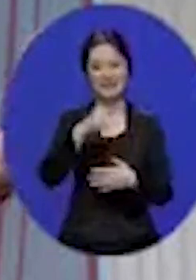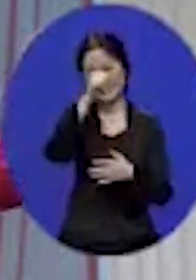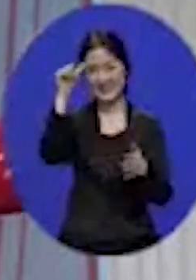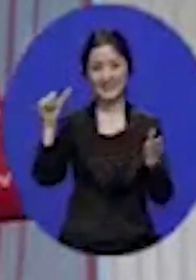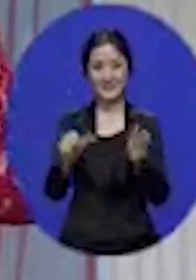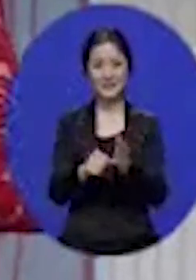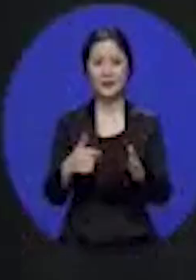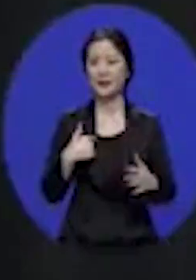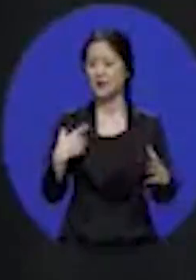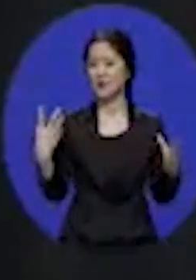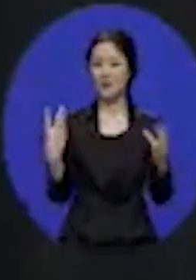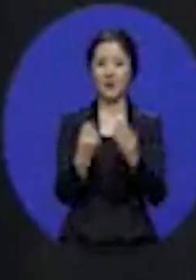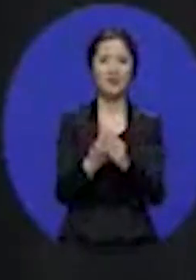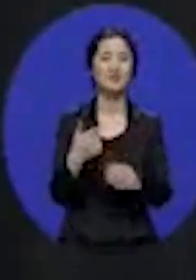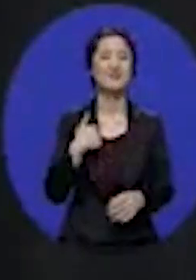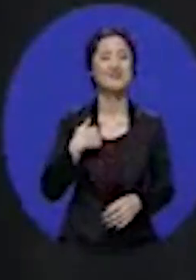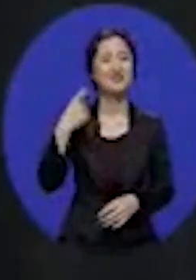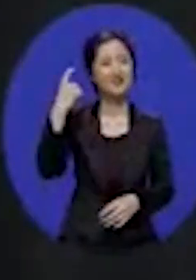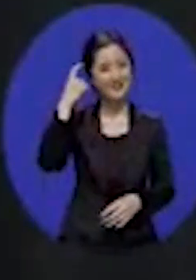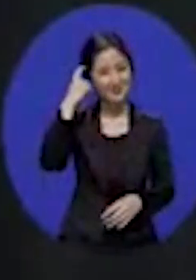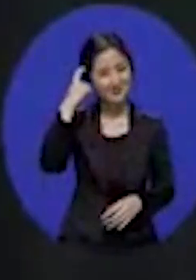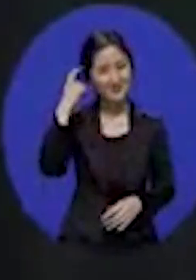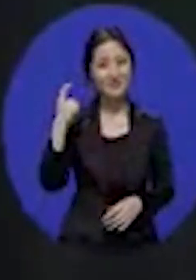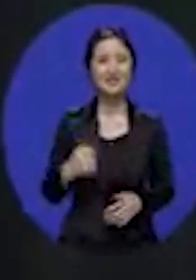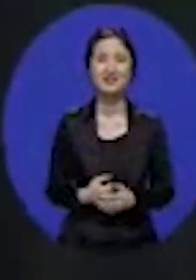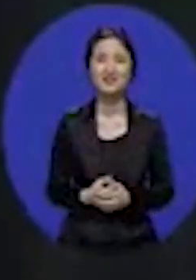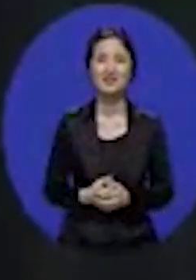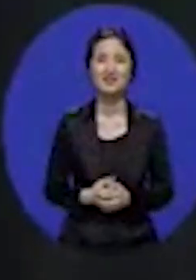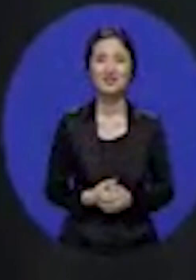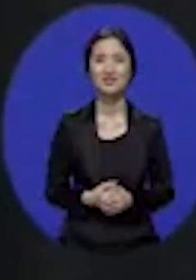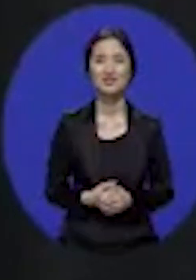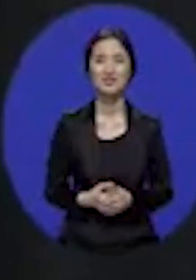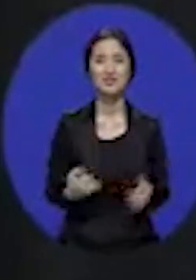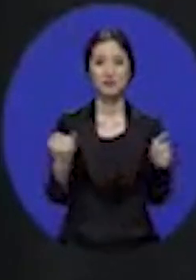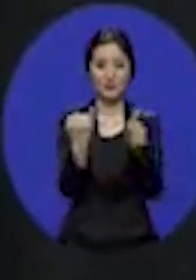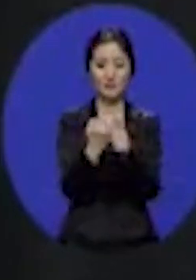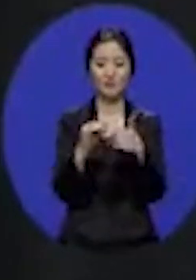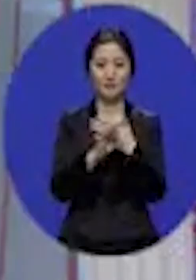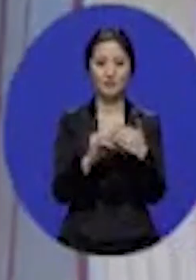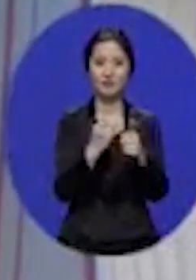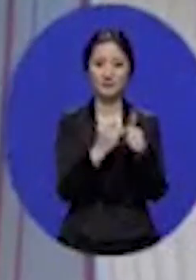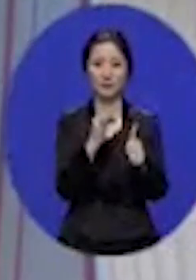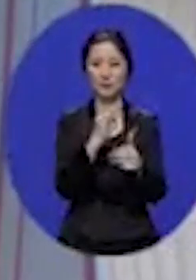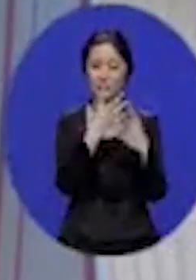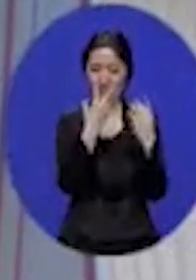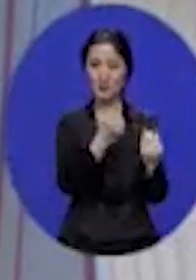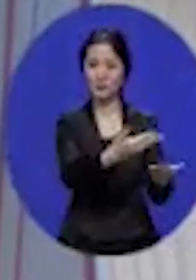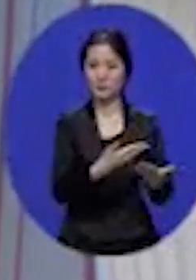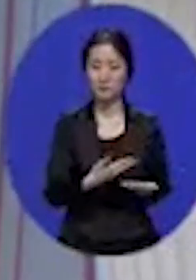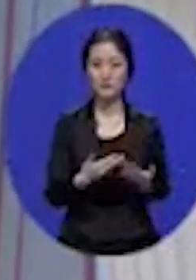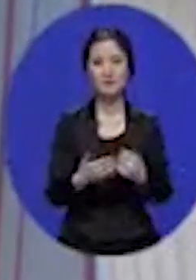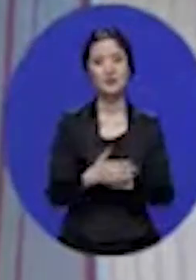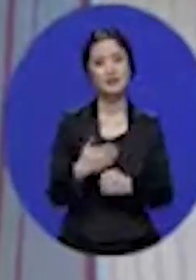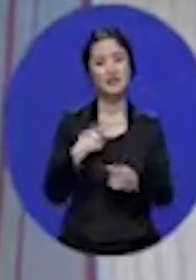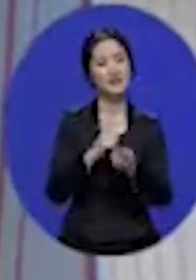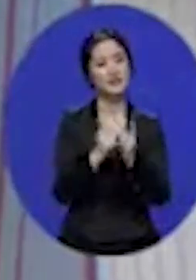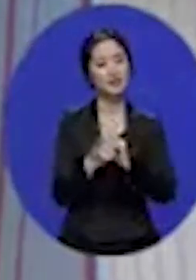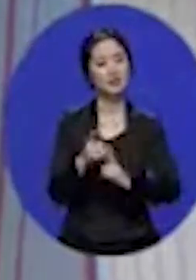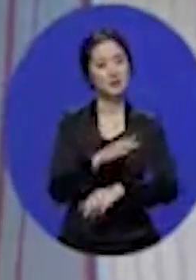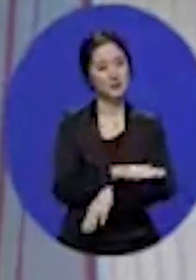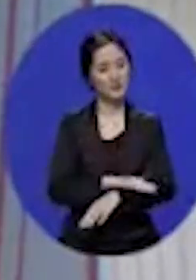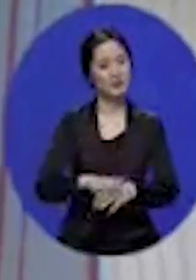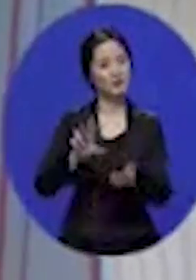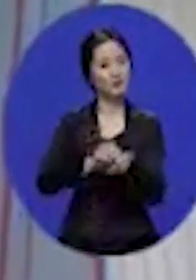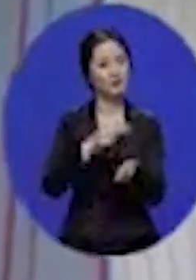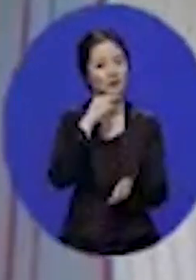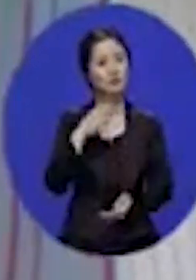이상 이제 바랄 게 없을 것 같아서. 야, 뭐 이제 결혼하면 남편이 돈 많이 벌어다 주고, 이제 오손도손 살면 내가 뭐